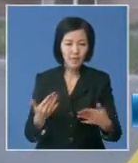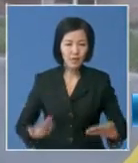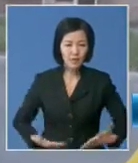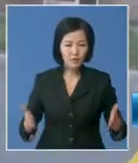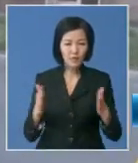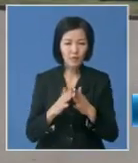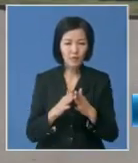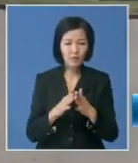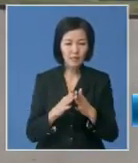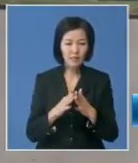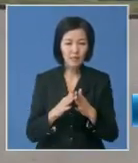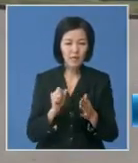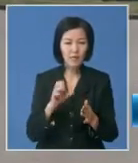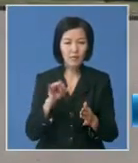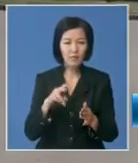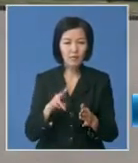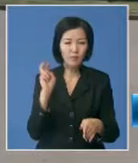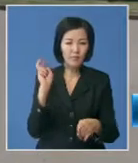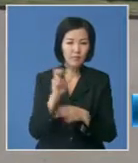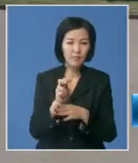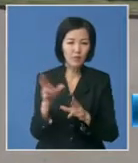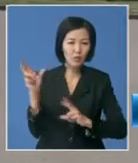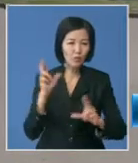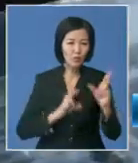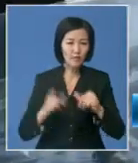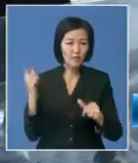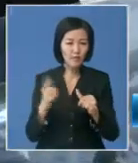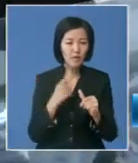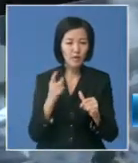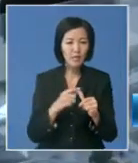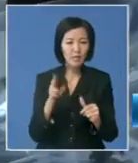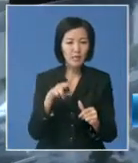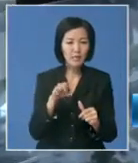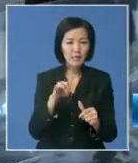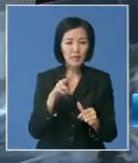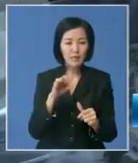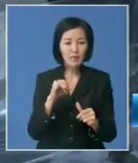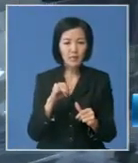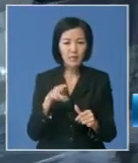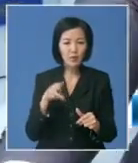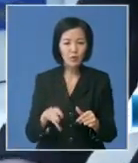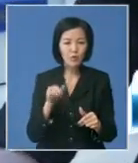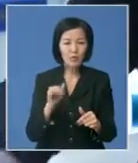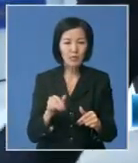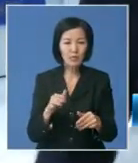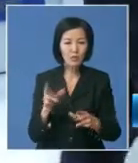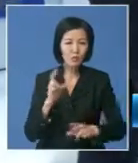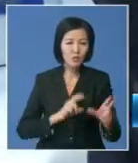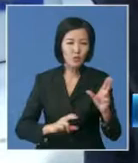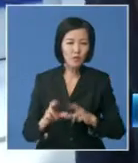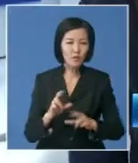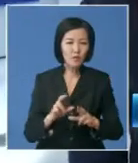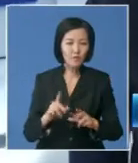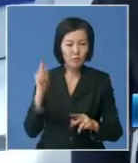alarm он посетил шаг стал комар и университет имени суть и мано де милля около 3000 студентов вуза не только